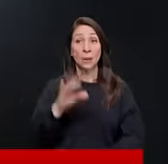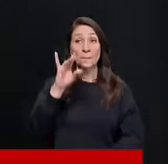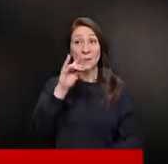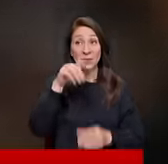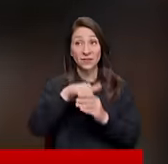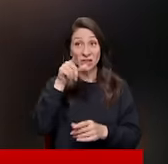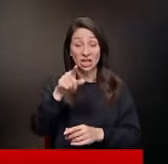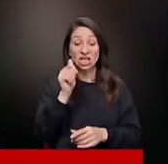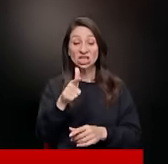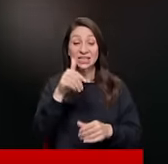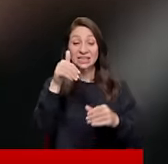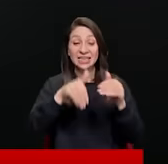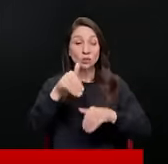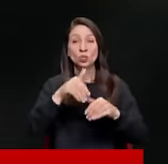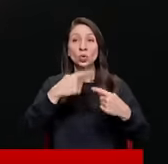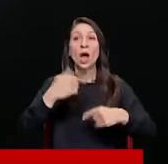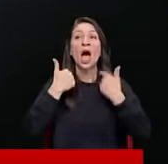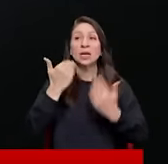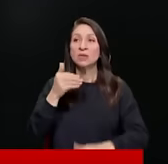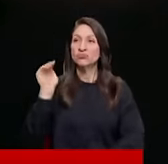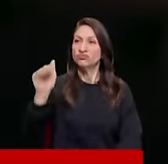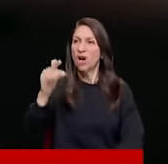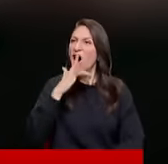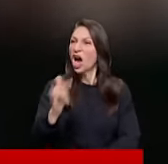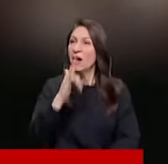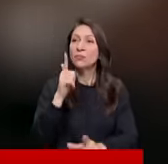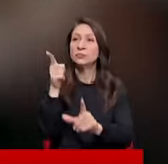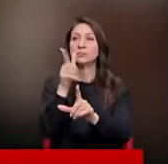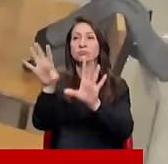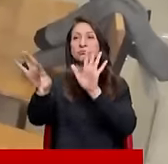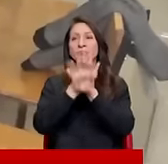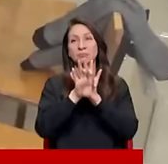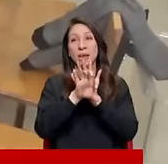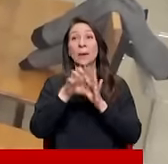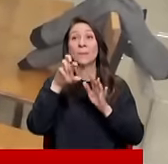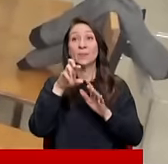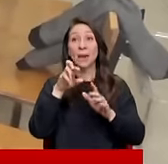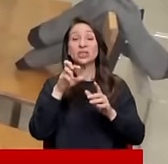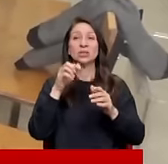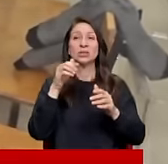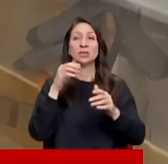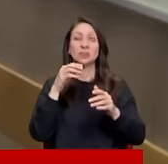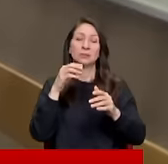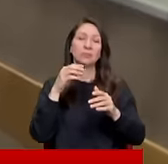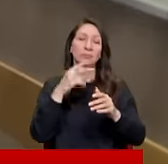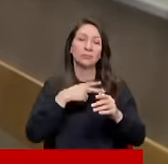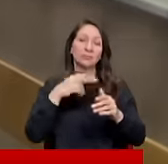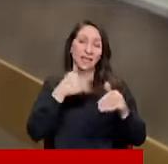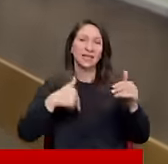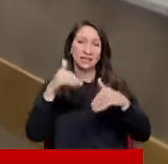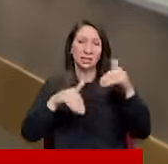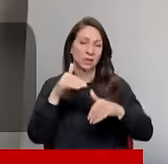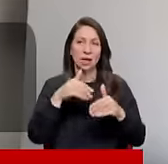MHP'li vekilin ilçe seçim kurulu hakimine müdahalesi, hakaretleri kayıtlara geçerken Pınarbaşı seçimi de iptal edildi. 2